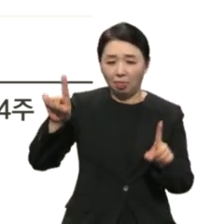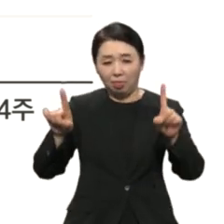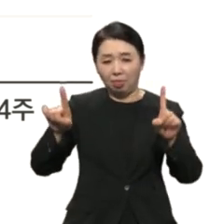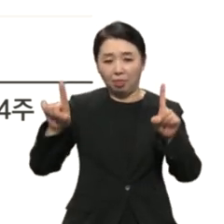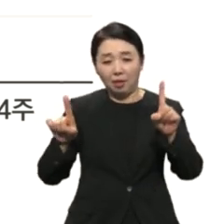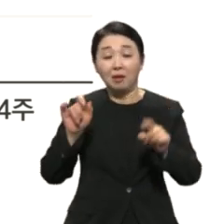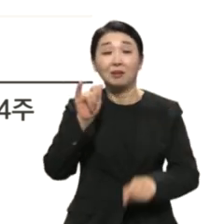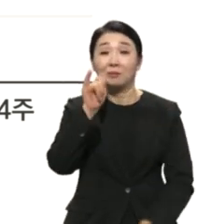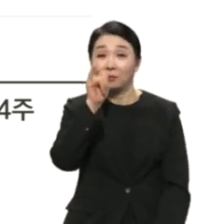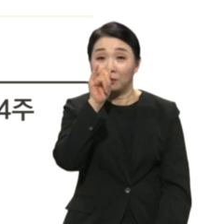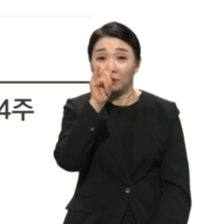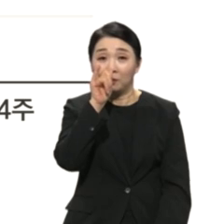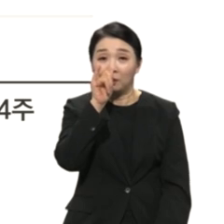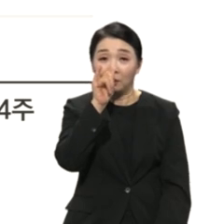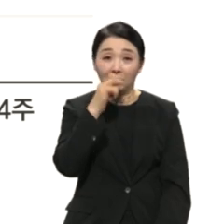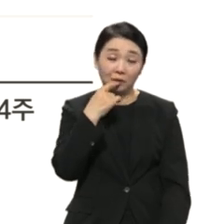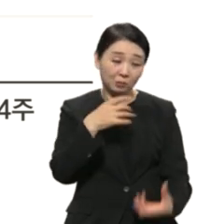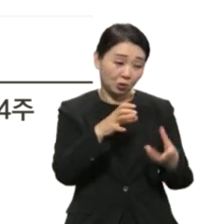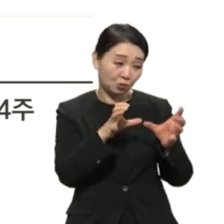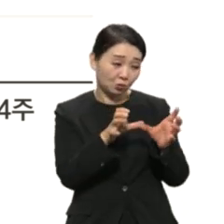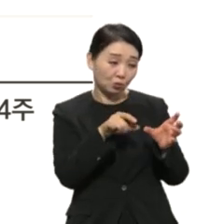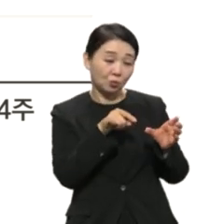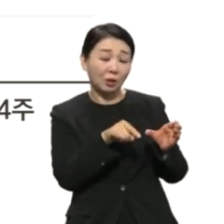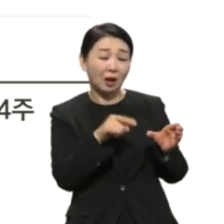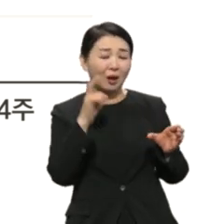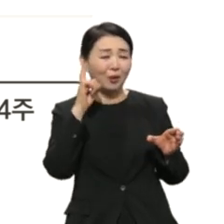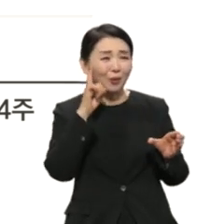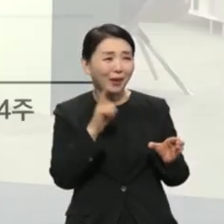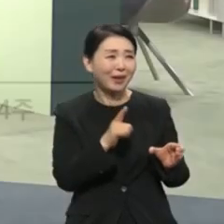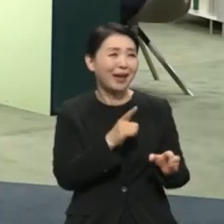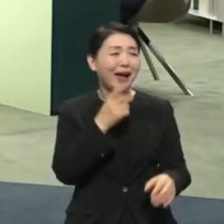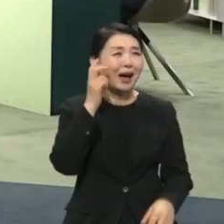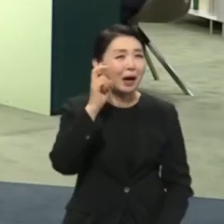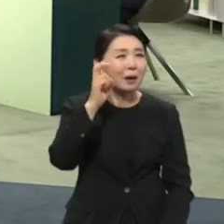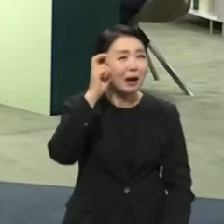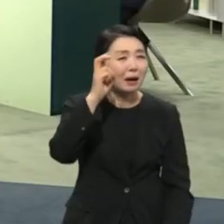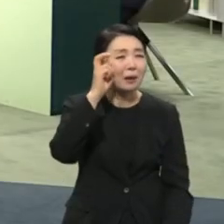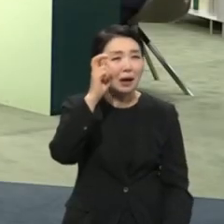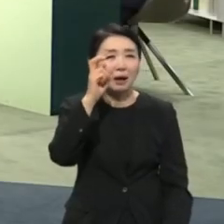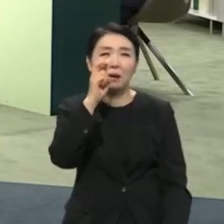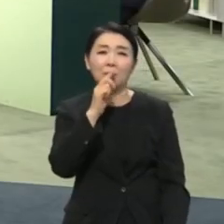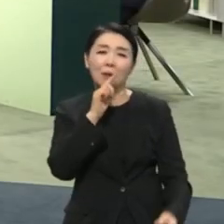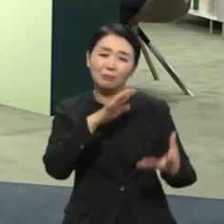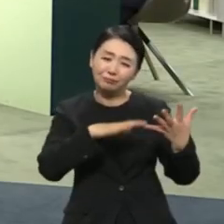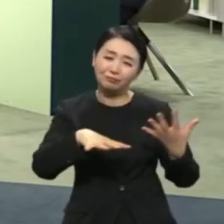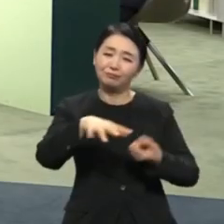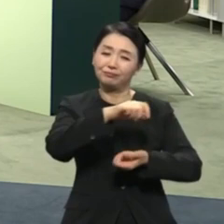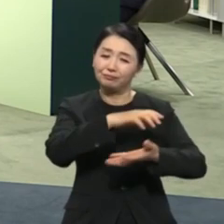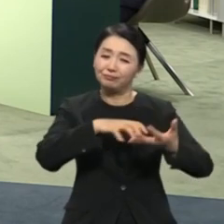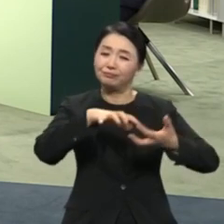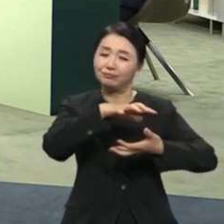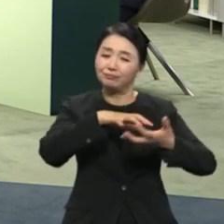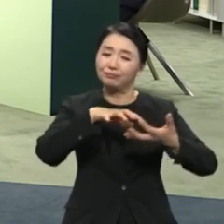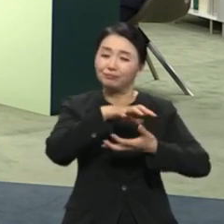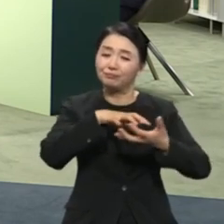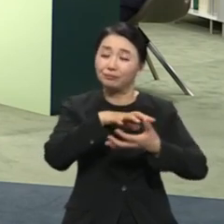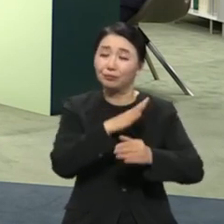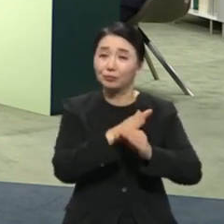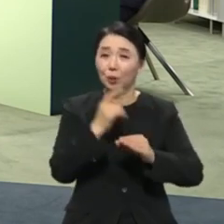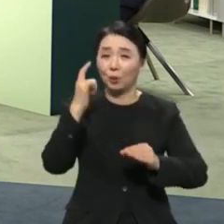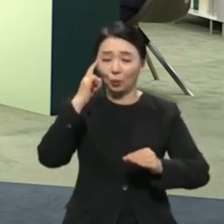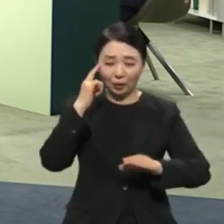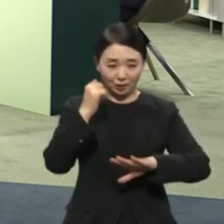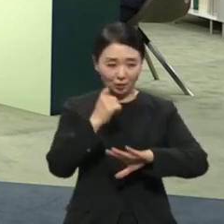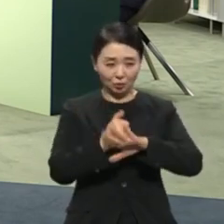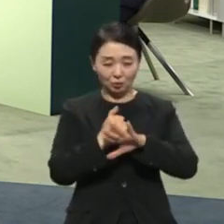엇갈리긴 하지만 뭐 민주당의 최근 이렇게 막 썰 썰 썰이 돌고 좀 혼란이 있는게 약간 뭐 대표의 리더십의